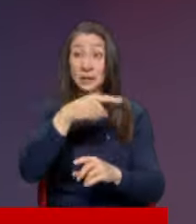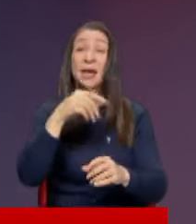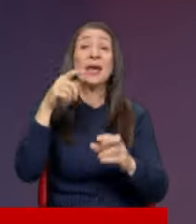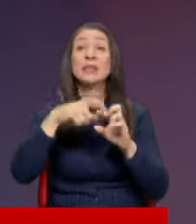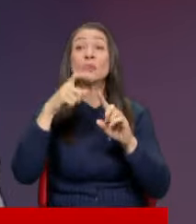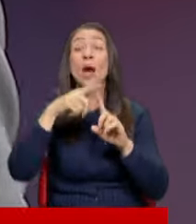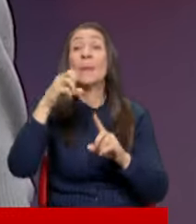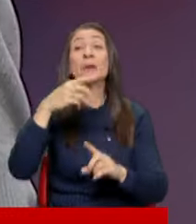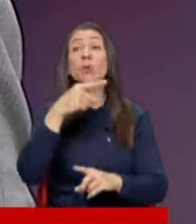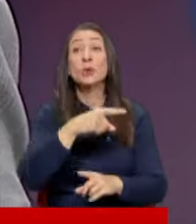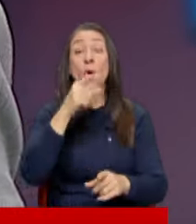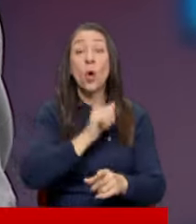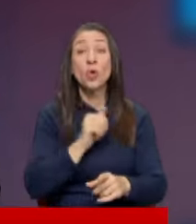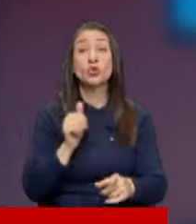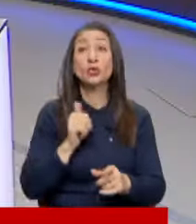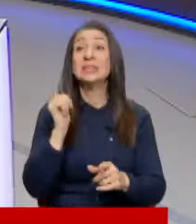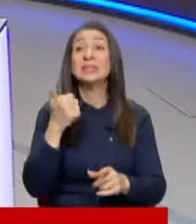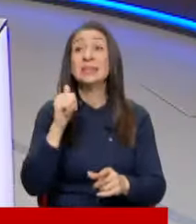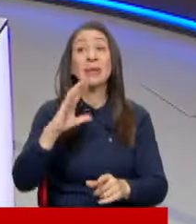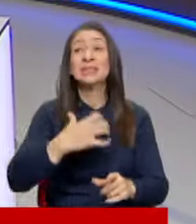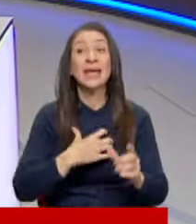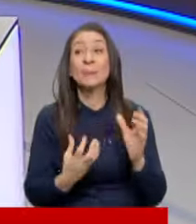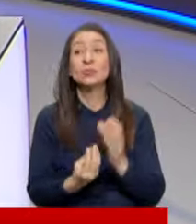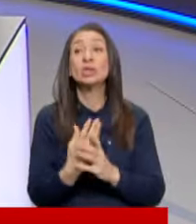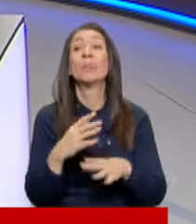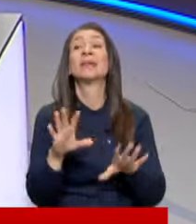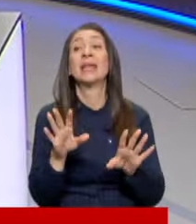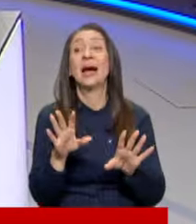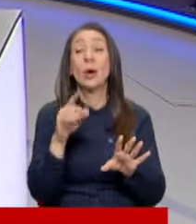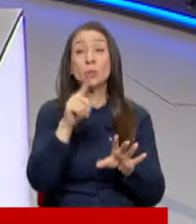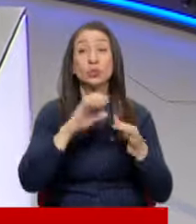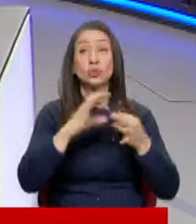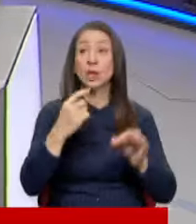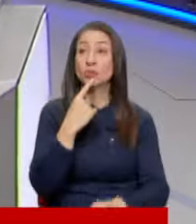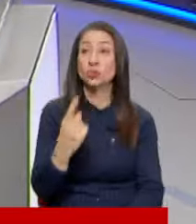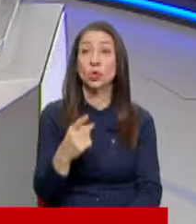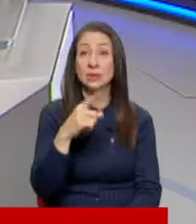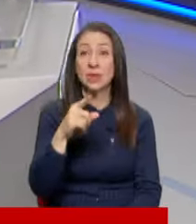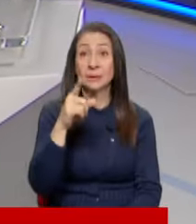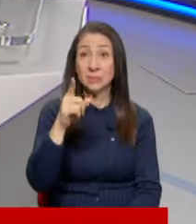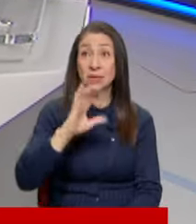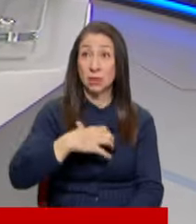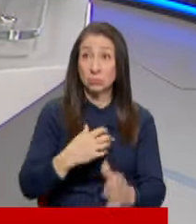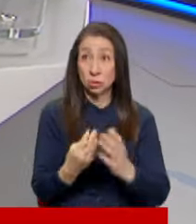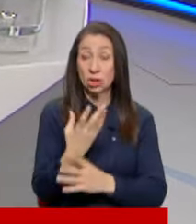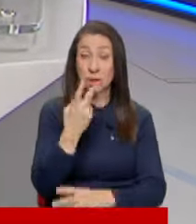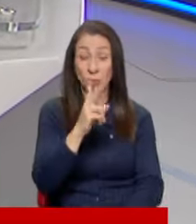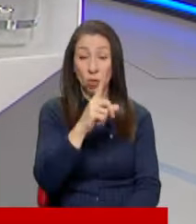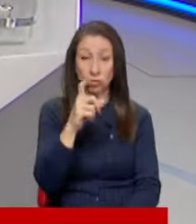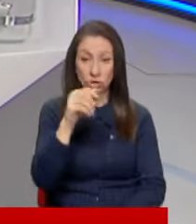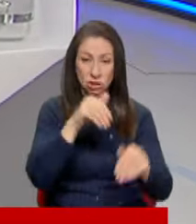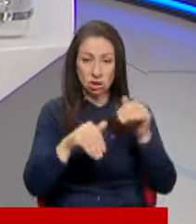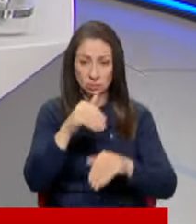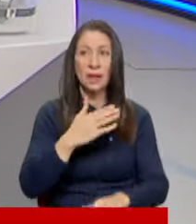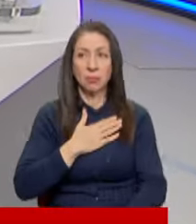Recep Tayyip Erdoğan'a Ordulu ne zaman sahip çıkmadı da bu sözü söylüyorsun dönem sahip çıktınız 2019